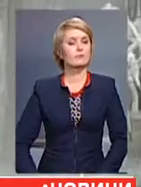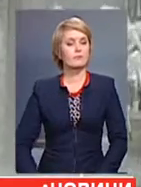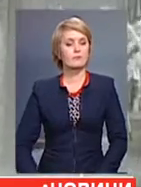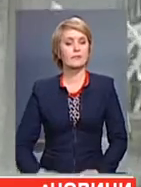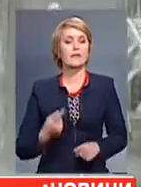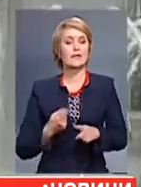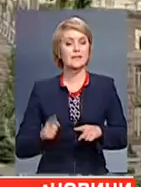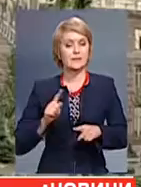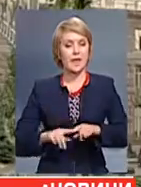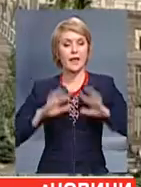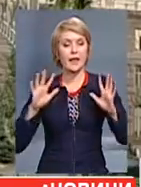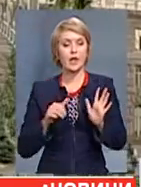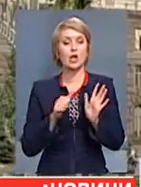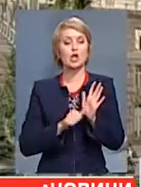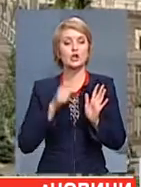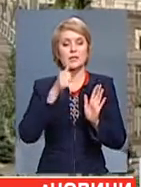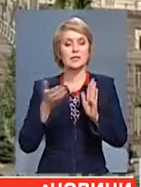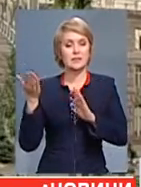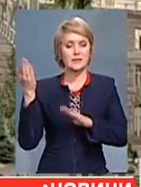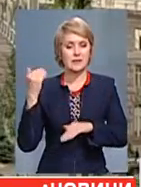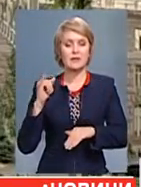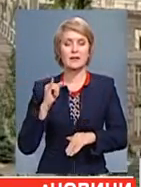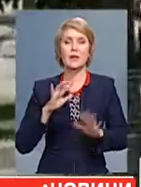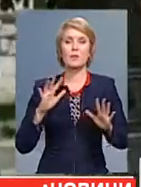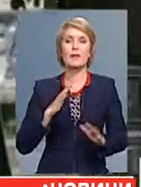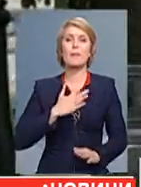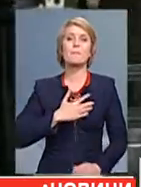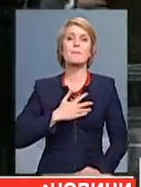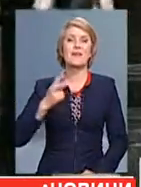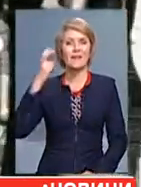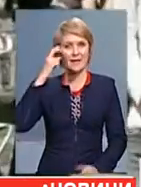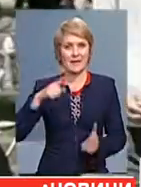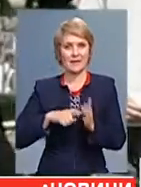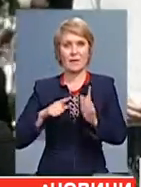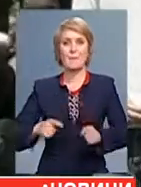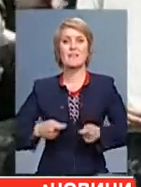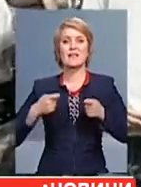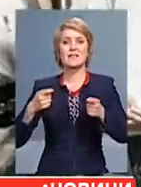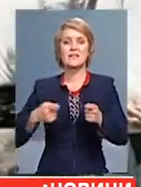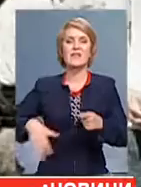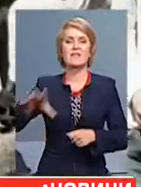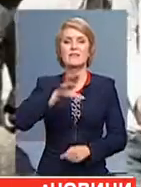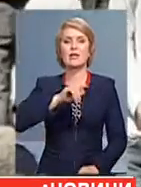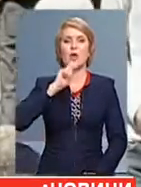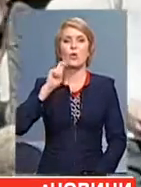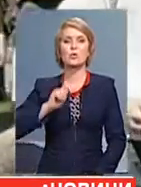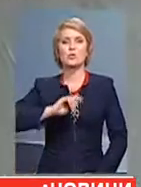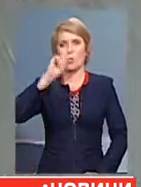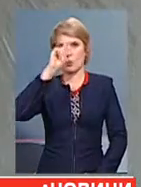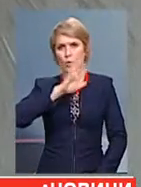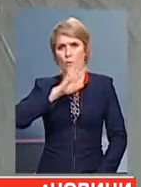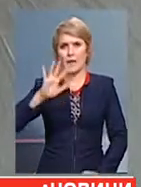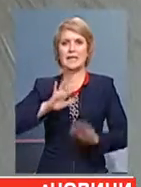Ось цей хіт 60-х та культовий «Мій Київ» принесли всеукраїнську популярність оперному співакові Дмитрові